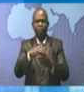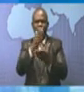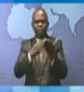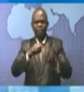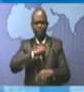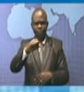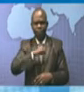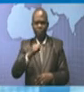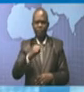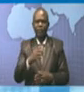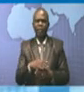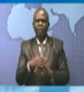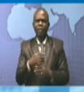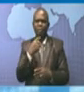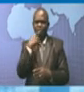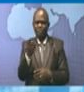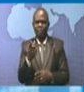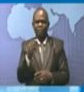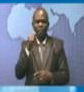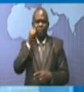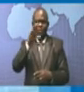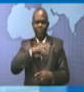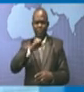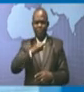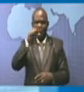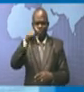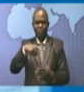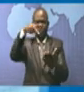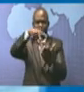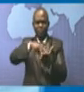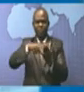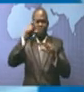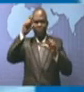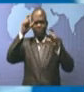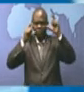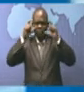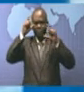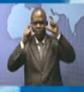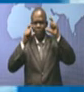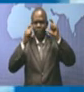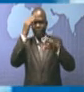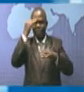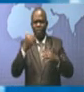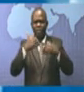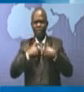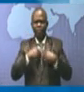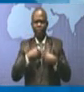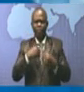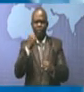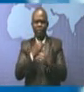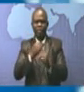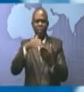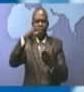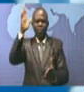les Bakenyirarugamba à être redevables et clairvoyantes, car elles jouent un rôle indéniable dans le développement du pays